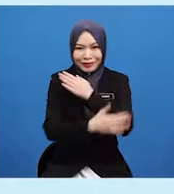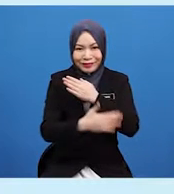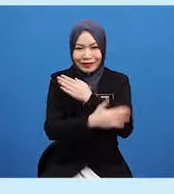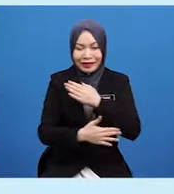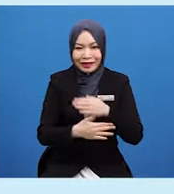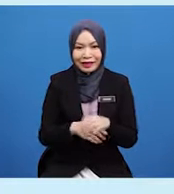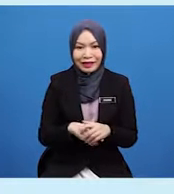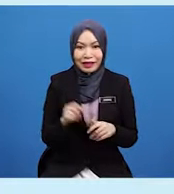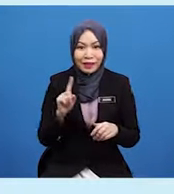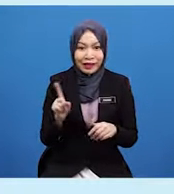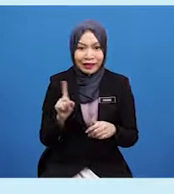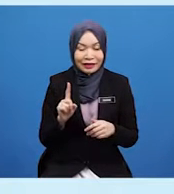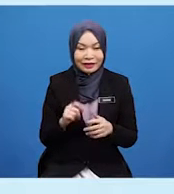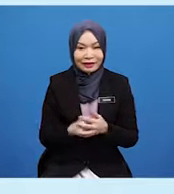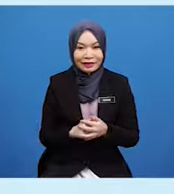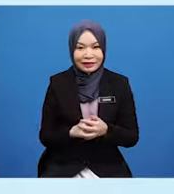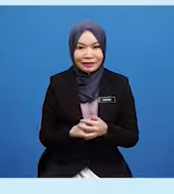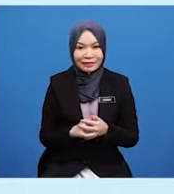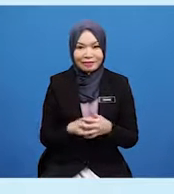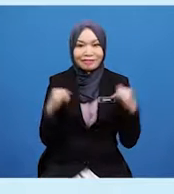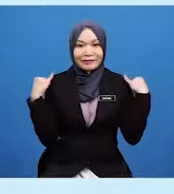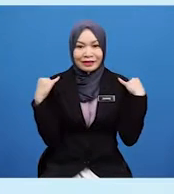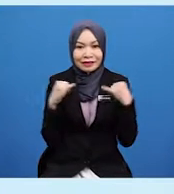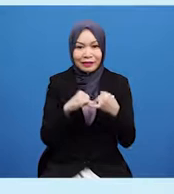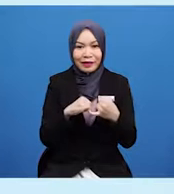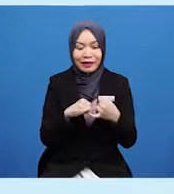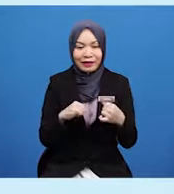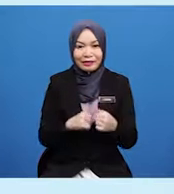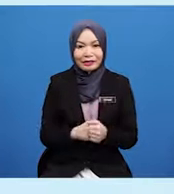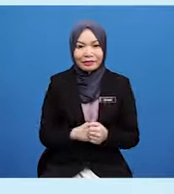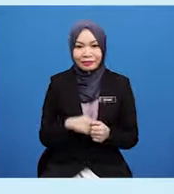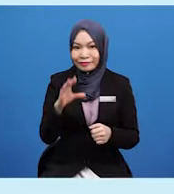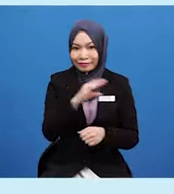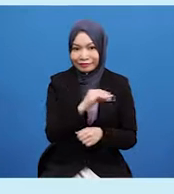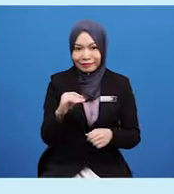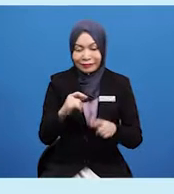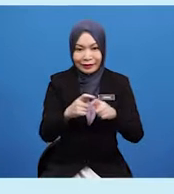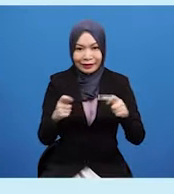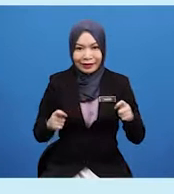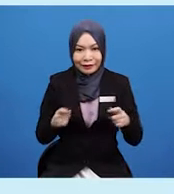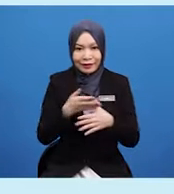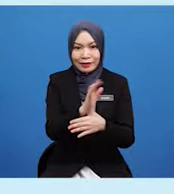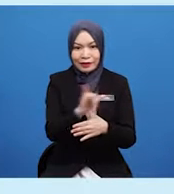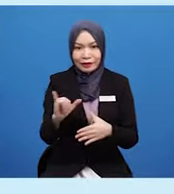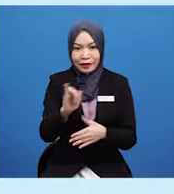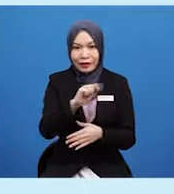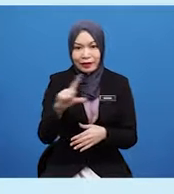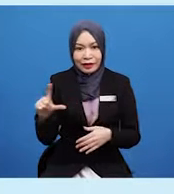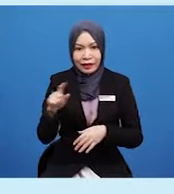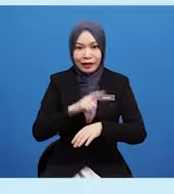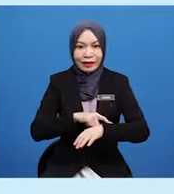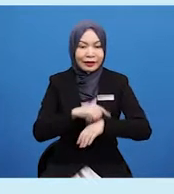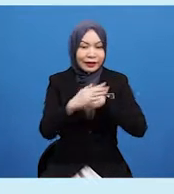ia murid-murid pandai letaknya di Negara Spanyol lokasi yang seterusnya ialah di negara